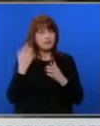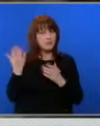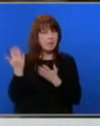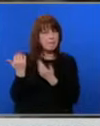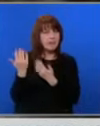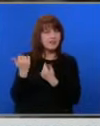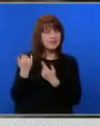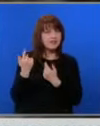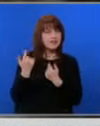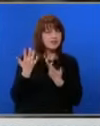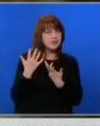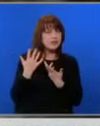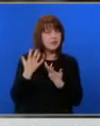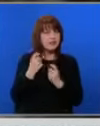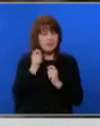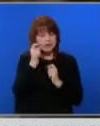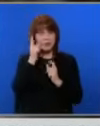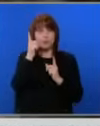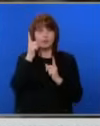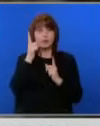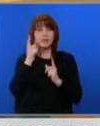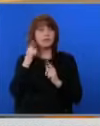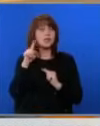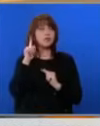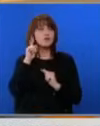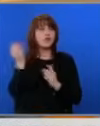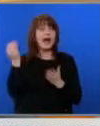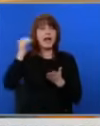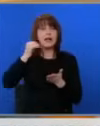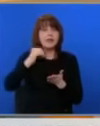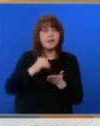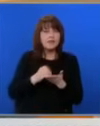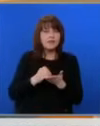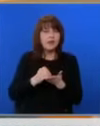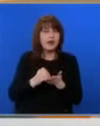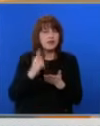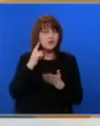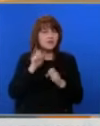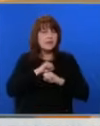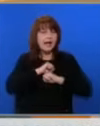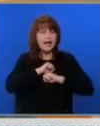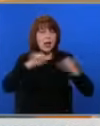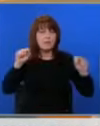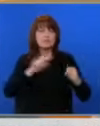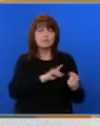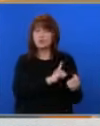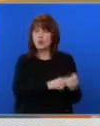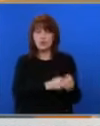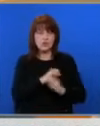приближаващия шахет. Събудих се и чувам как идва и се чу гръм, много силен